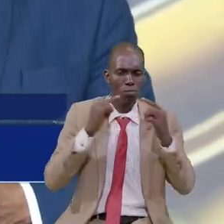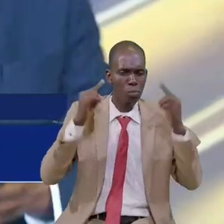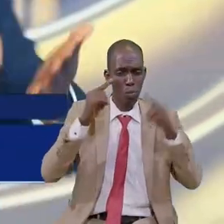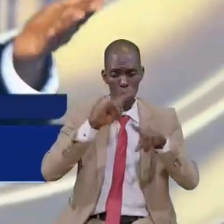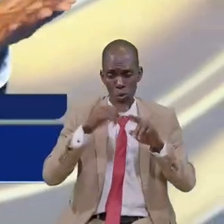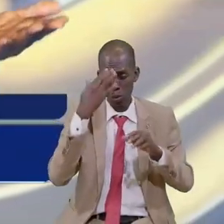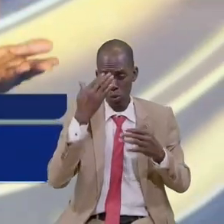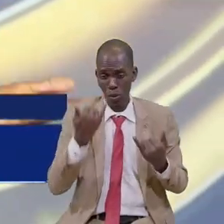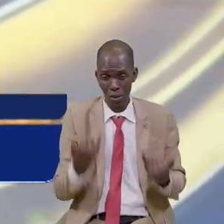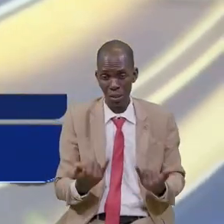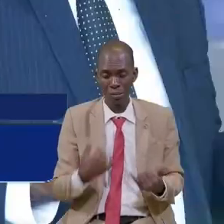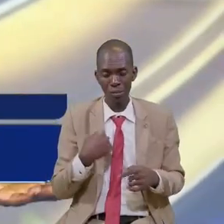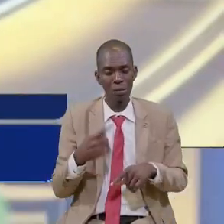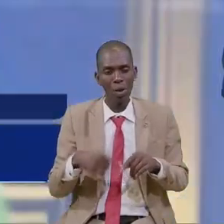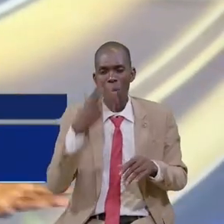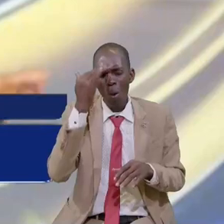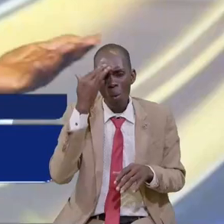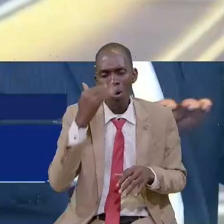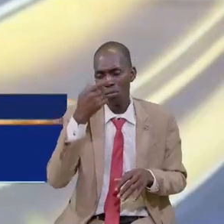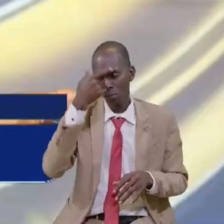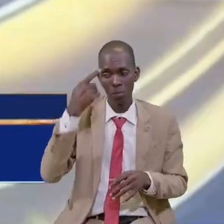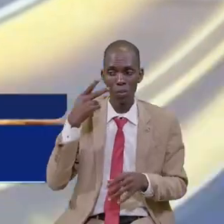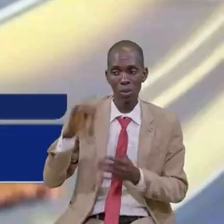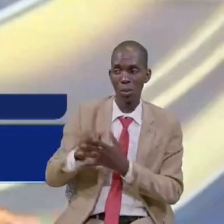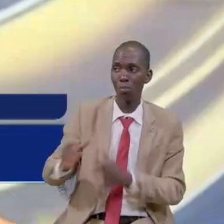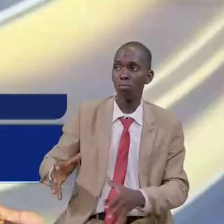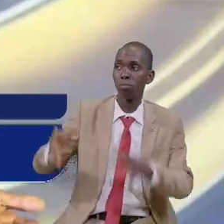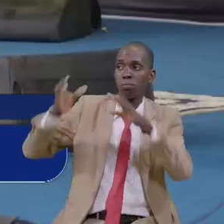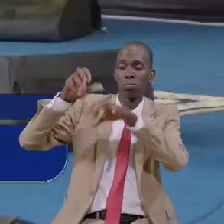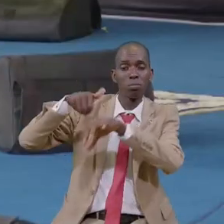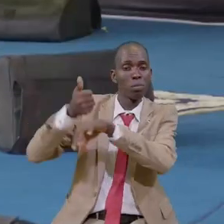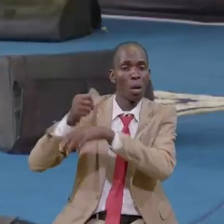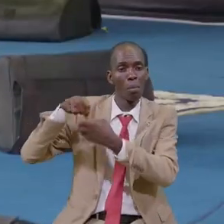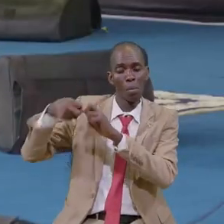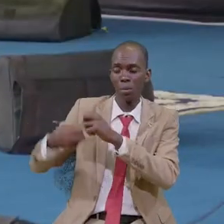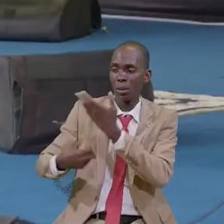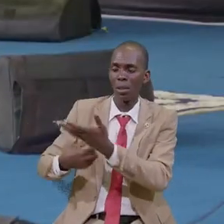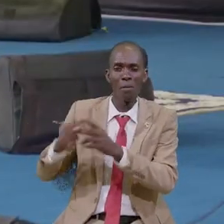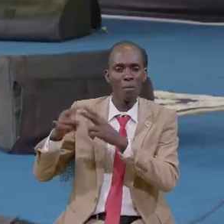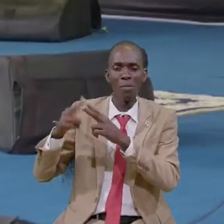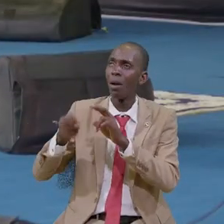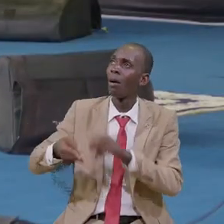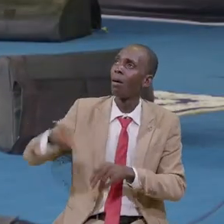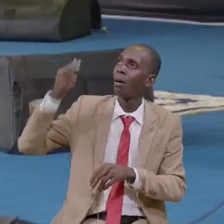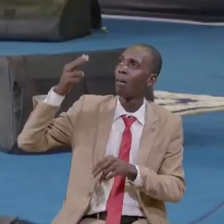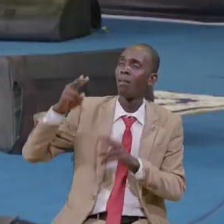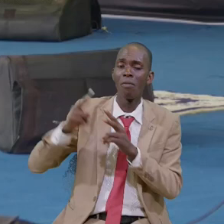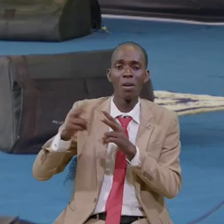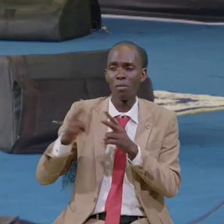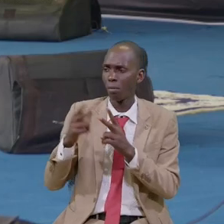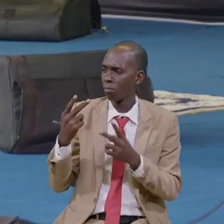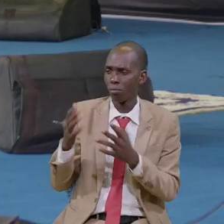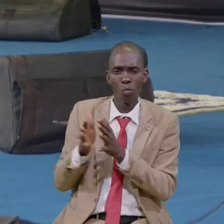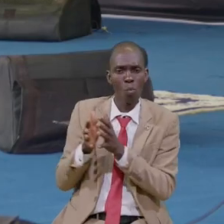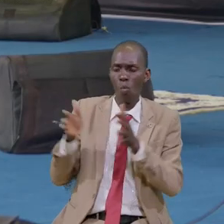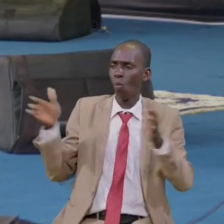Hein, pourquoi? Regardez les montagnes, non? Ah, si visible, si élevée, si grande, si large. Et elle